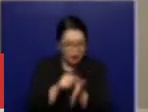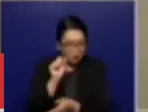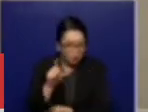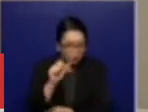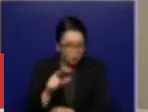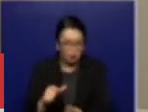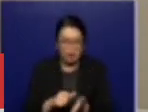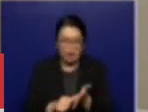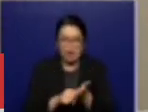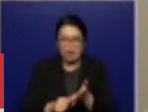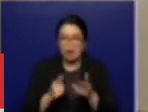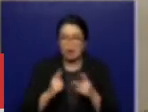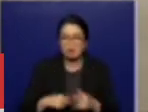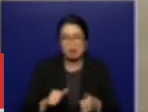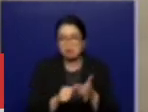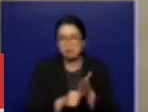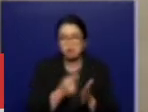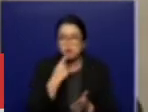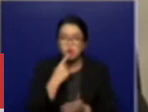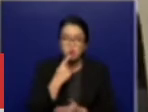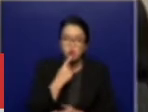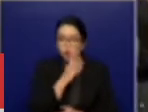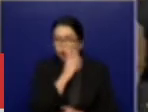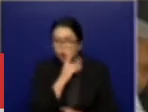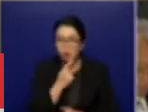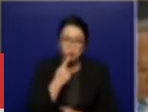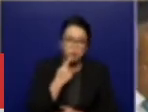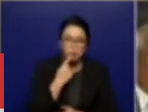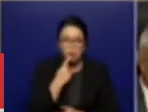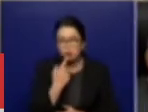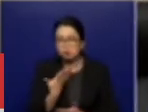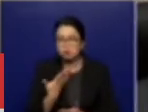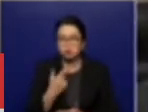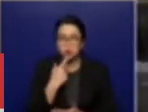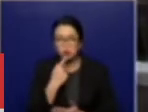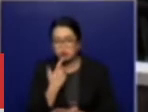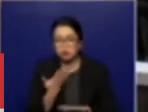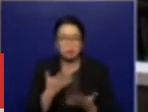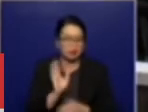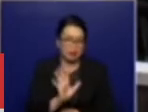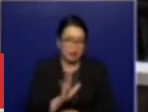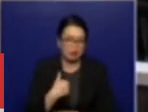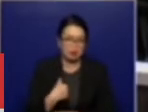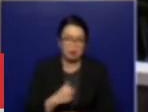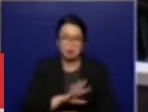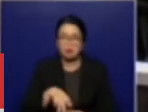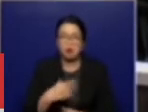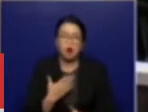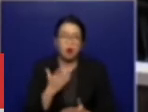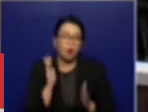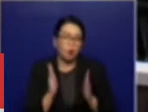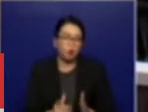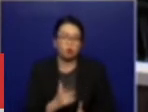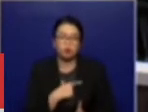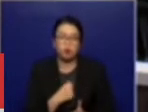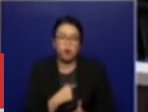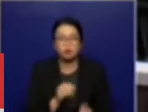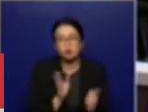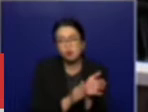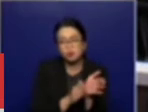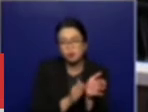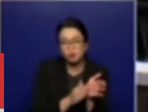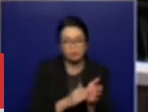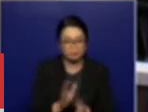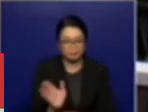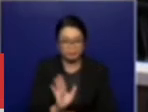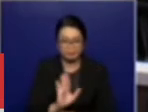แก้ตัวไปวันๆโดยเฉพาะอย่างยิ่งเนี่ยอย่าได้ไปฟังนะครับพวกที่เขาชอบประจบสอบปลอนะครับบอกกับ